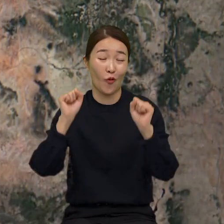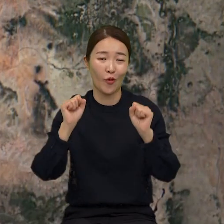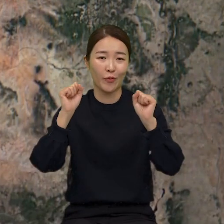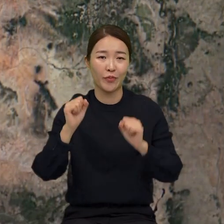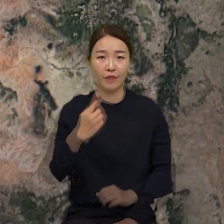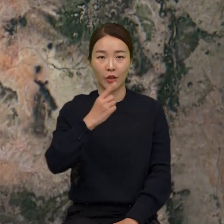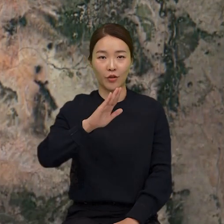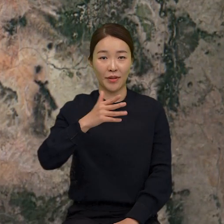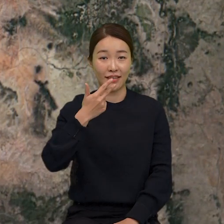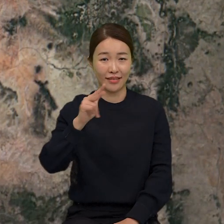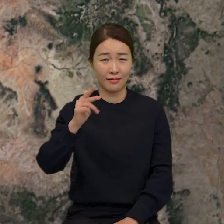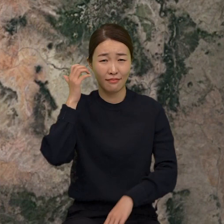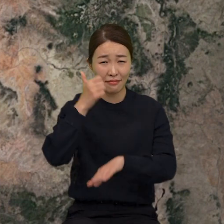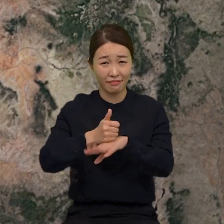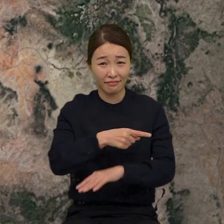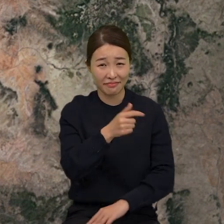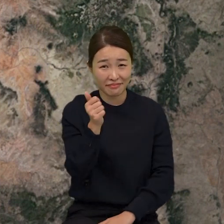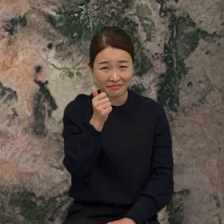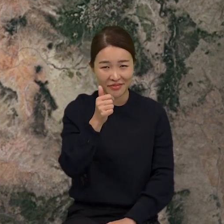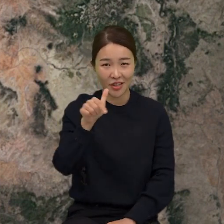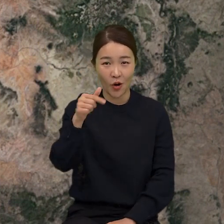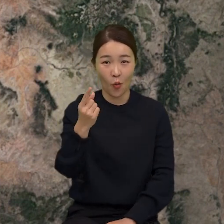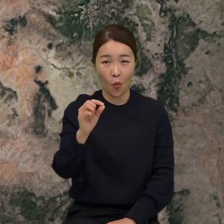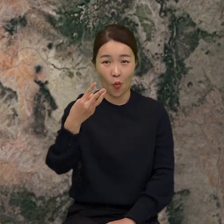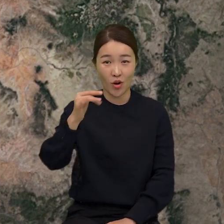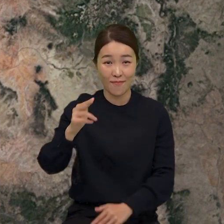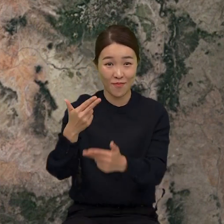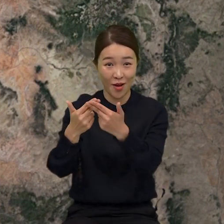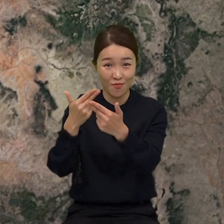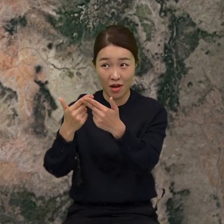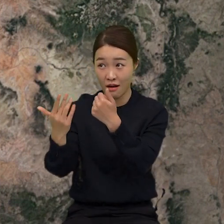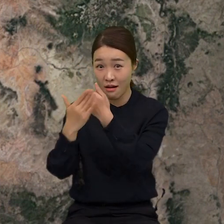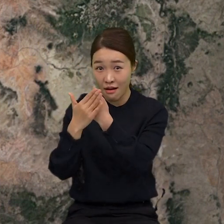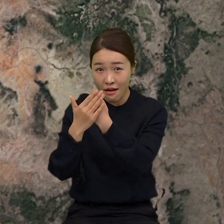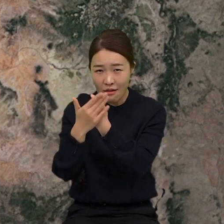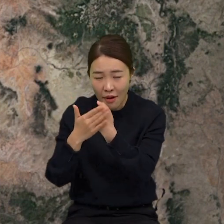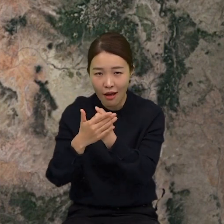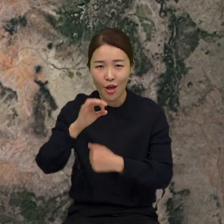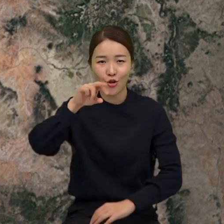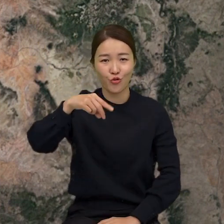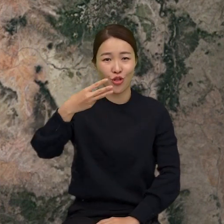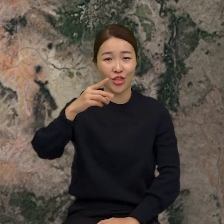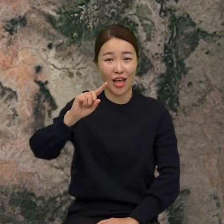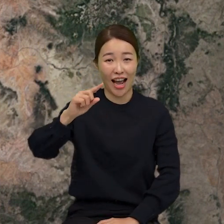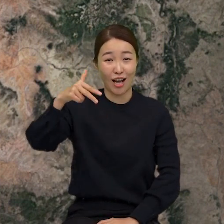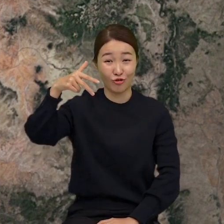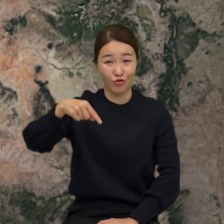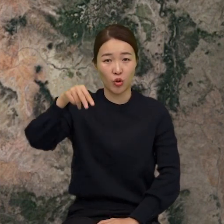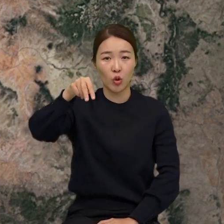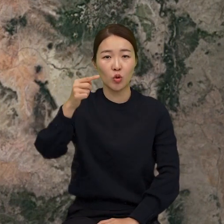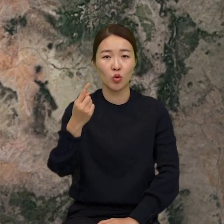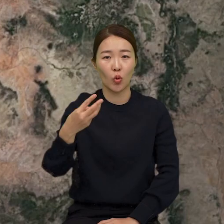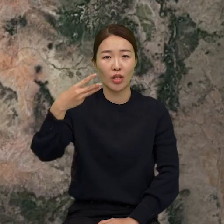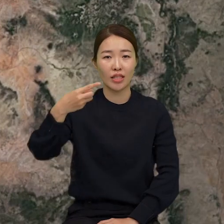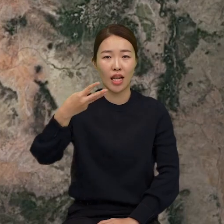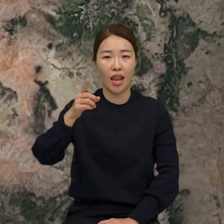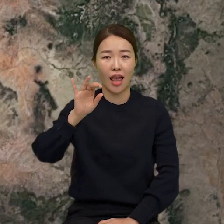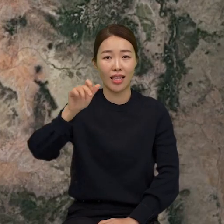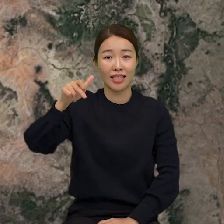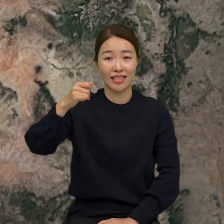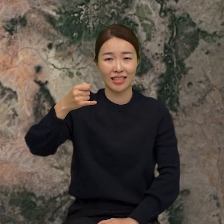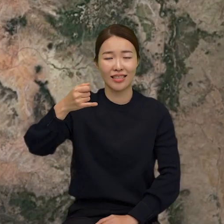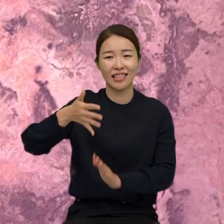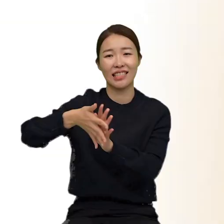1907년 마침내 안재창은 국립협회의 도움으로 유타주 솔트레이크 시티에 도착한다.